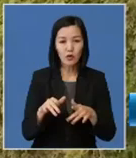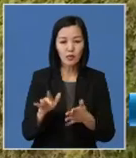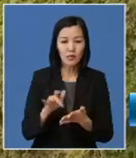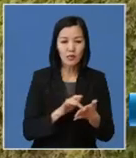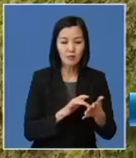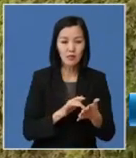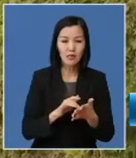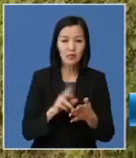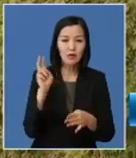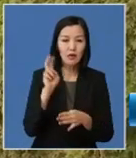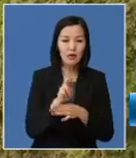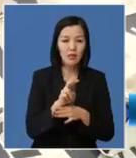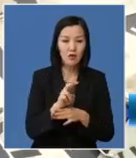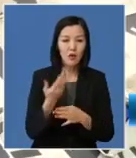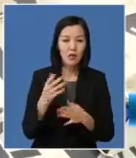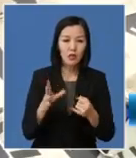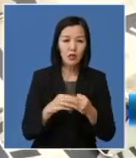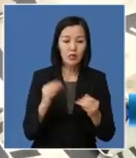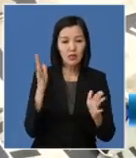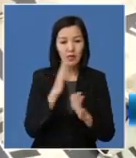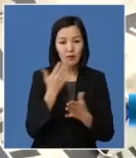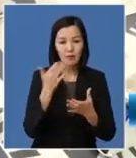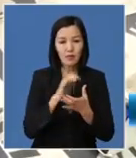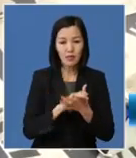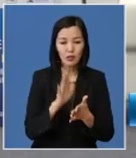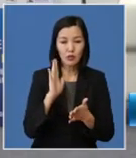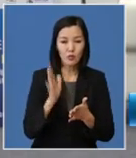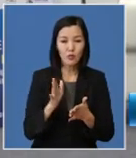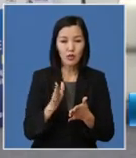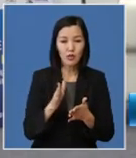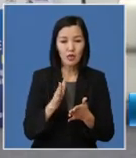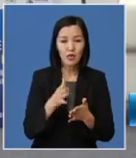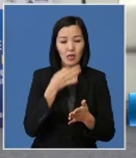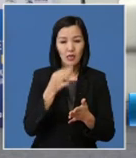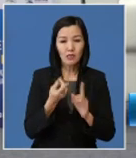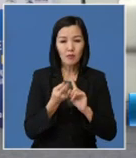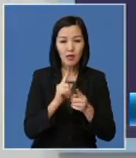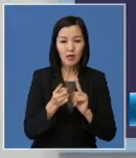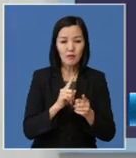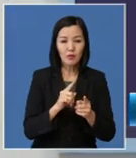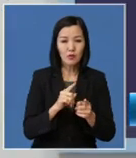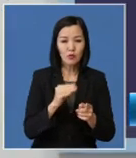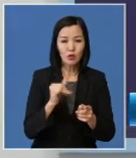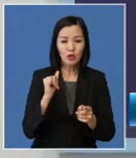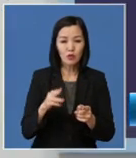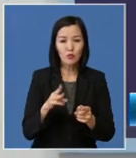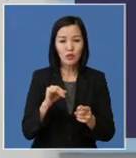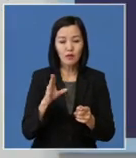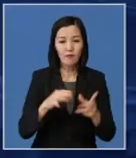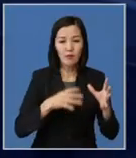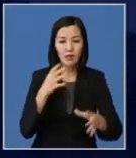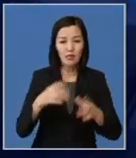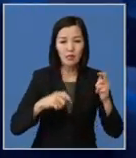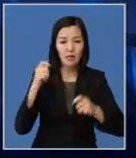да өткізілмек. Осы жұмыстардың қорытындысы әрі шетелдің мамандарымен тәжірибе алмасу мақсатында Жетсу Тревел халықаралық форумын өткізу